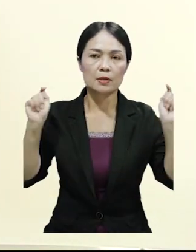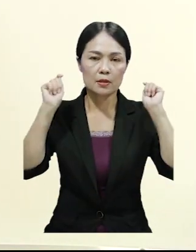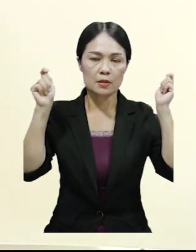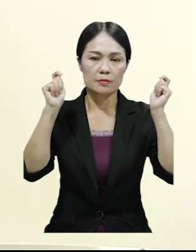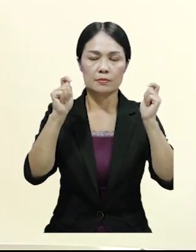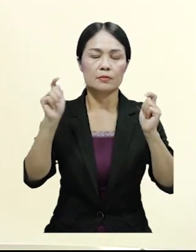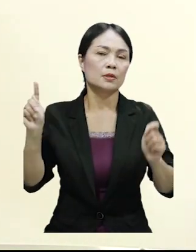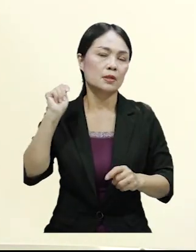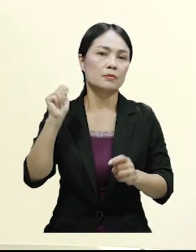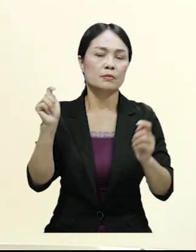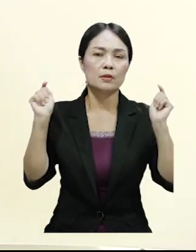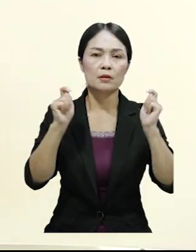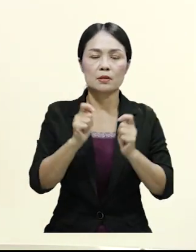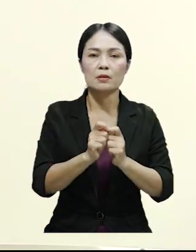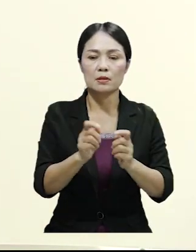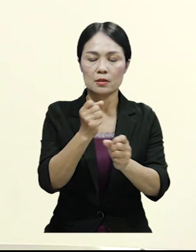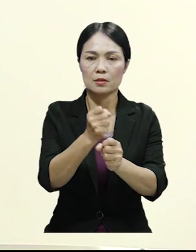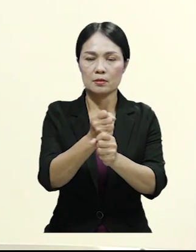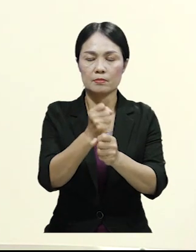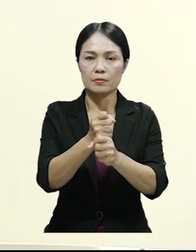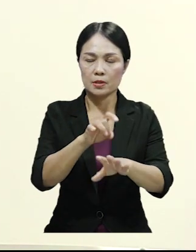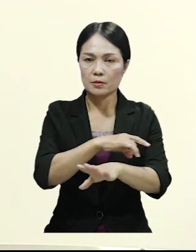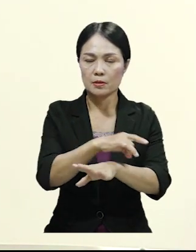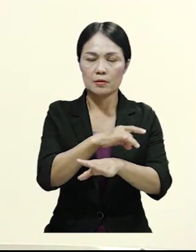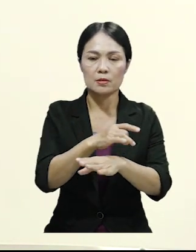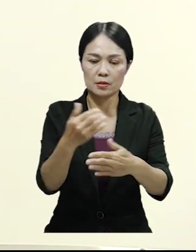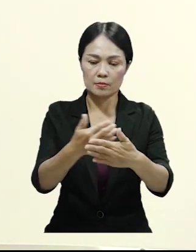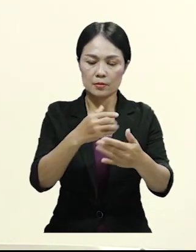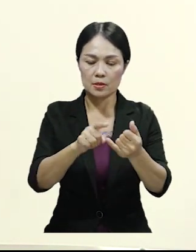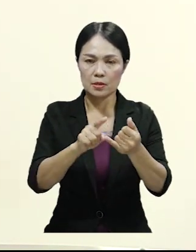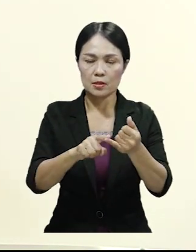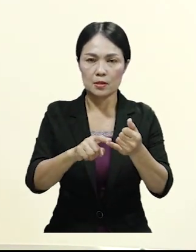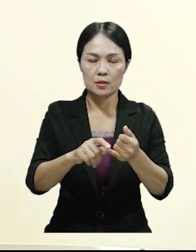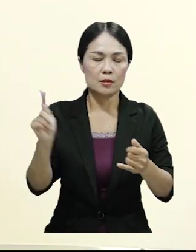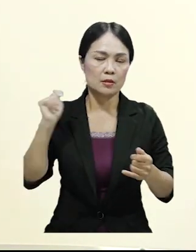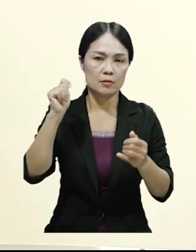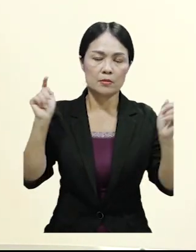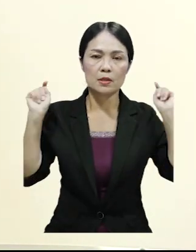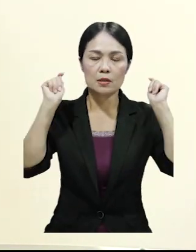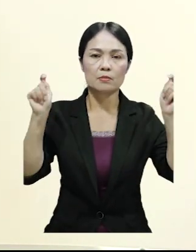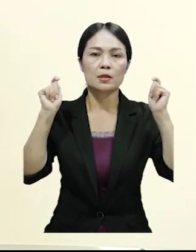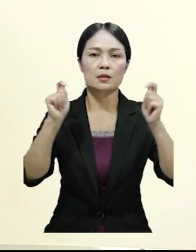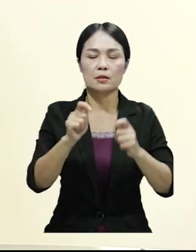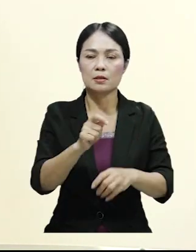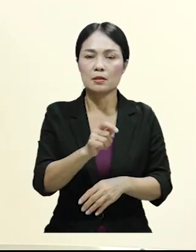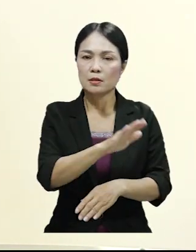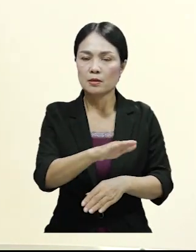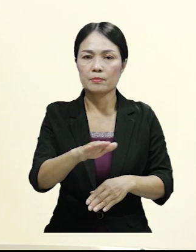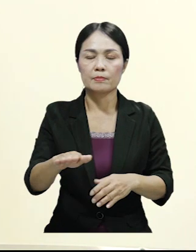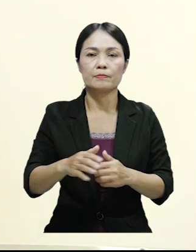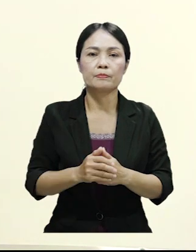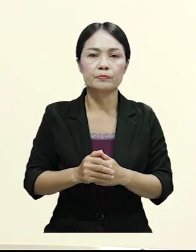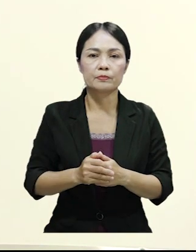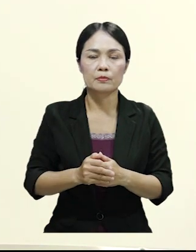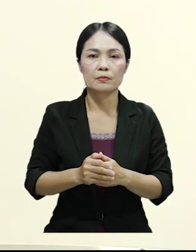លធ្វើពិធីបន់ពេលកំពុងធ្វើបន់និងក្រោយបញ្ចប់ពិធីបន់ណាកូនណាបា